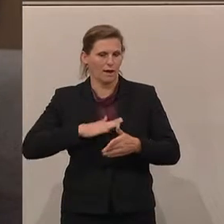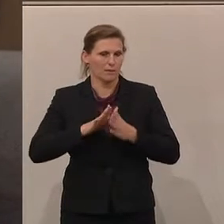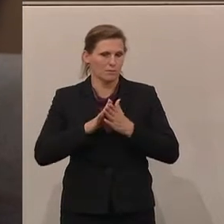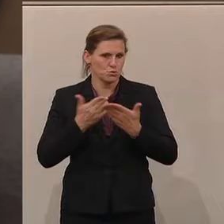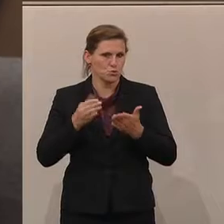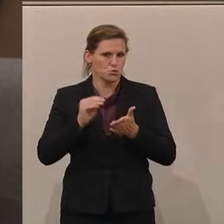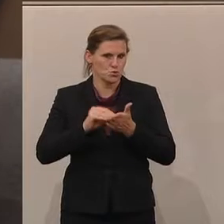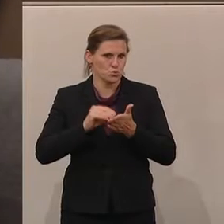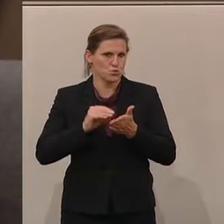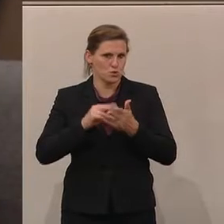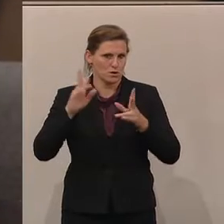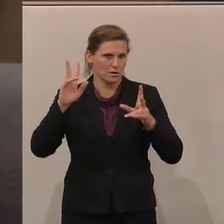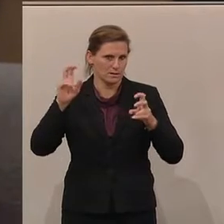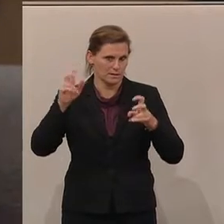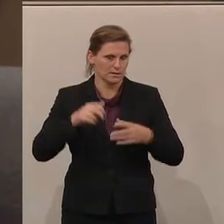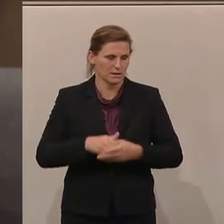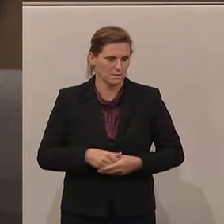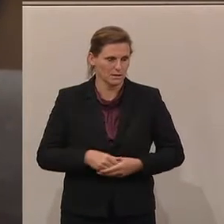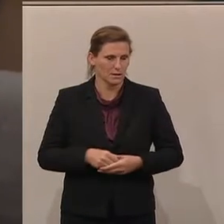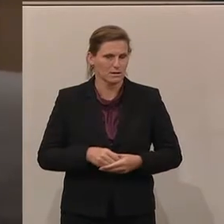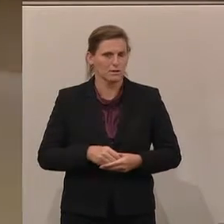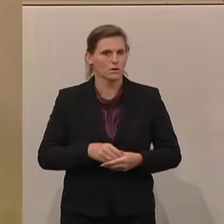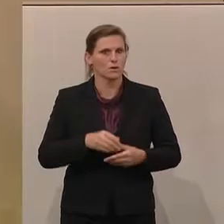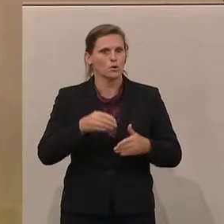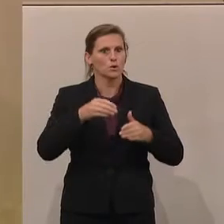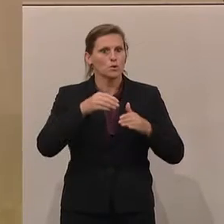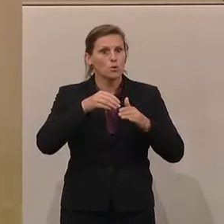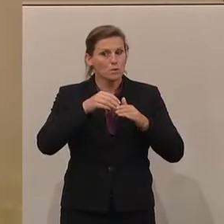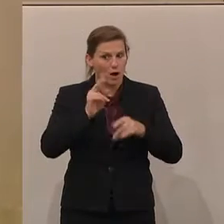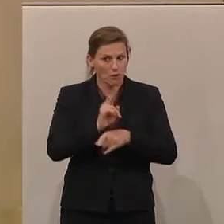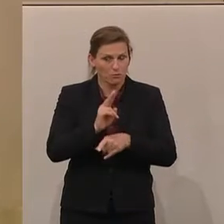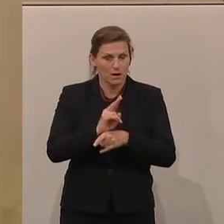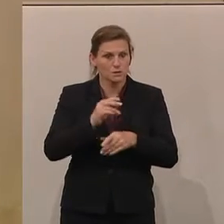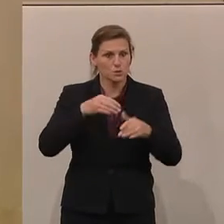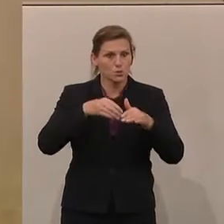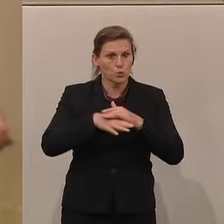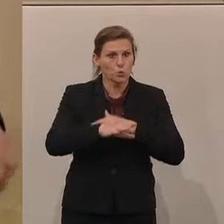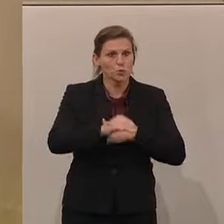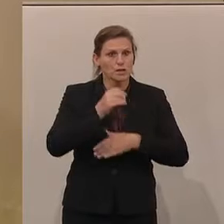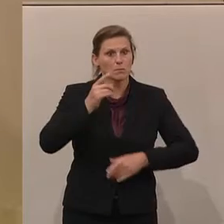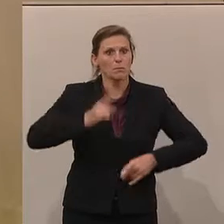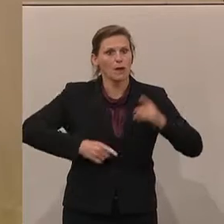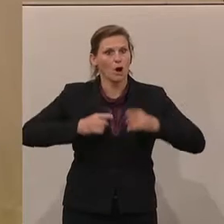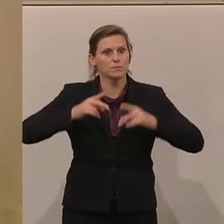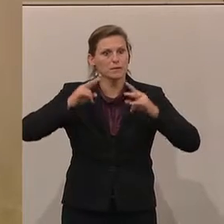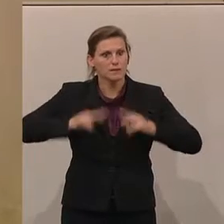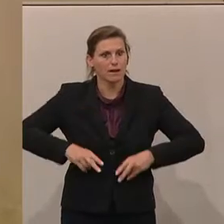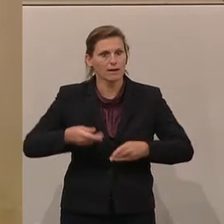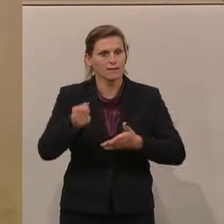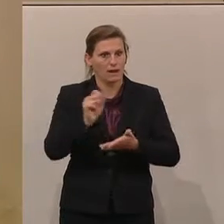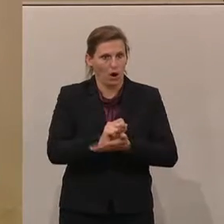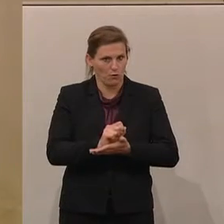Minister. Der Unternehmer, passen Sie auf, der Unternehmer behauptet sein Recht als